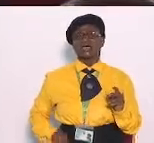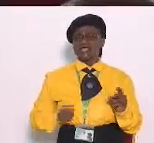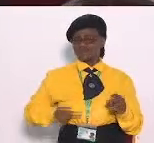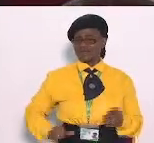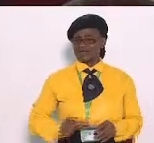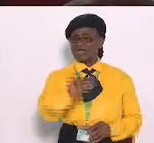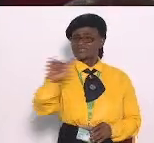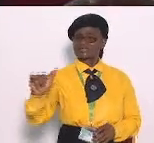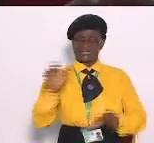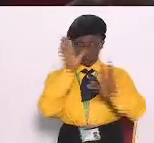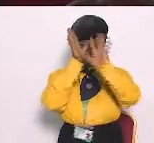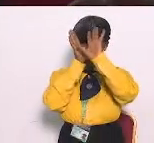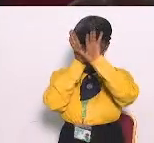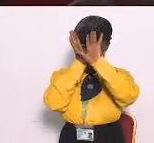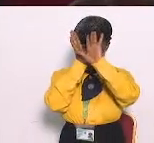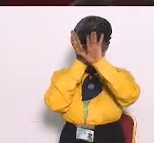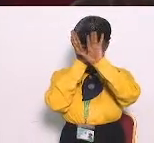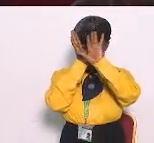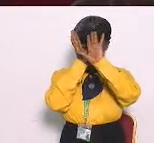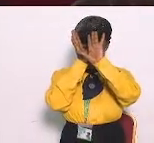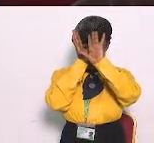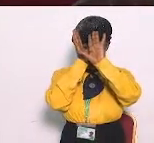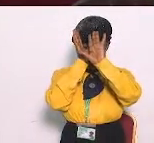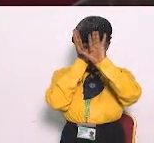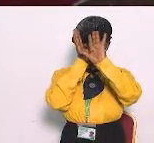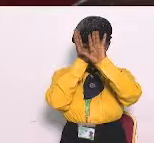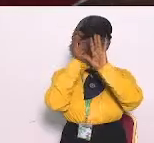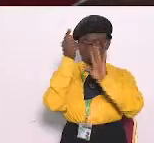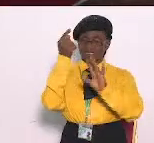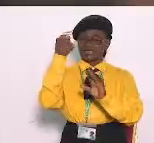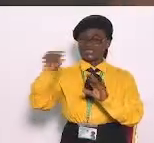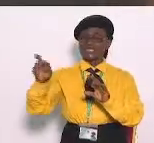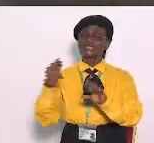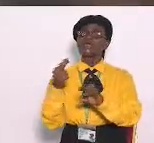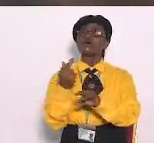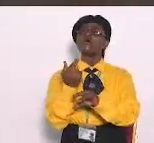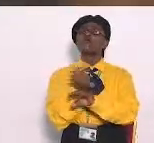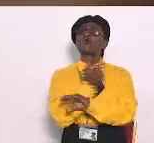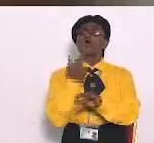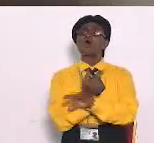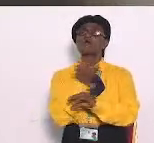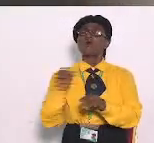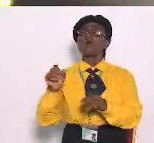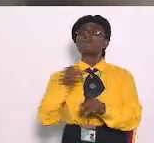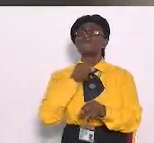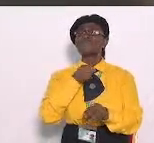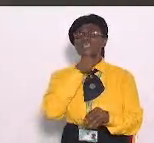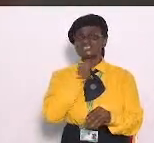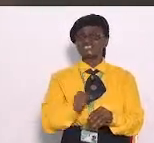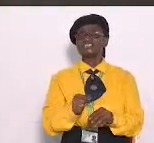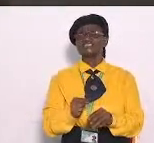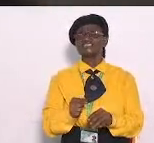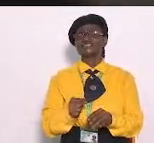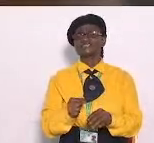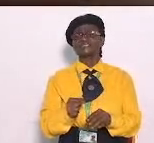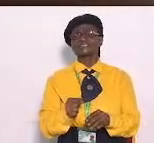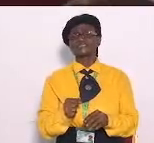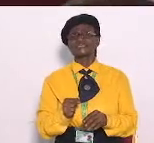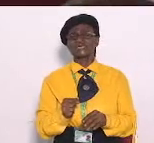pre le Père Éternel le Rochier des